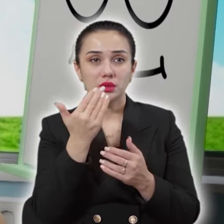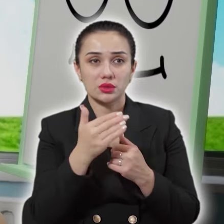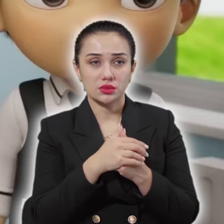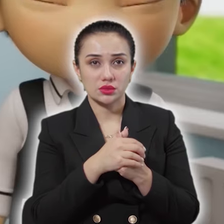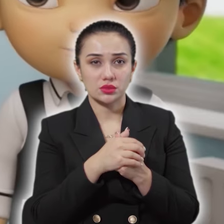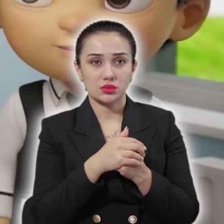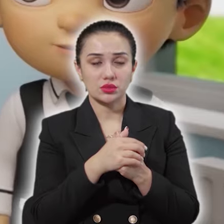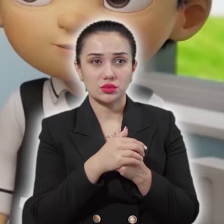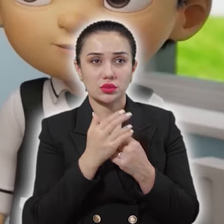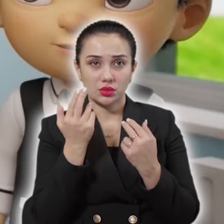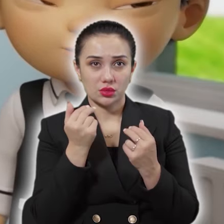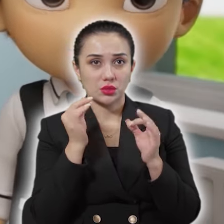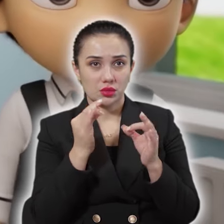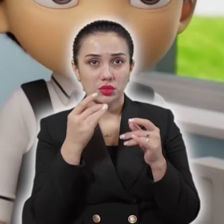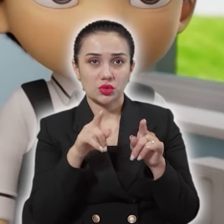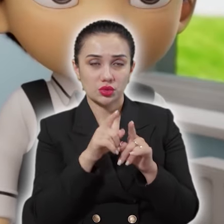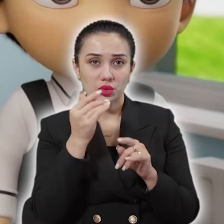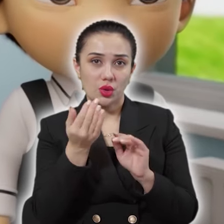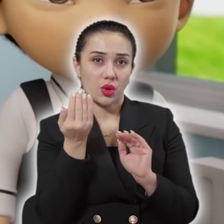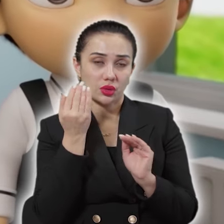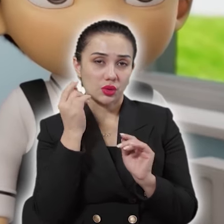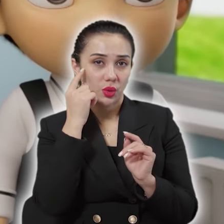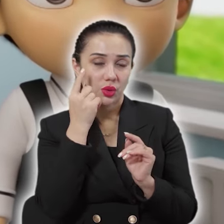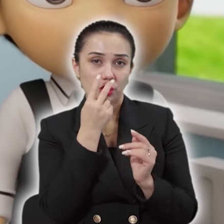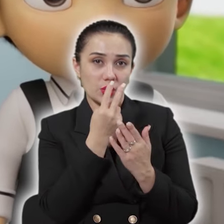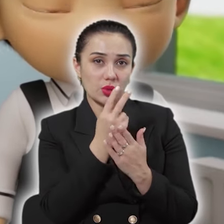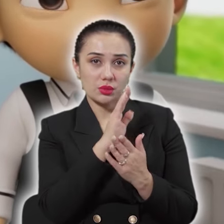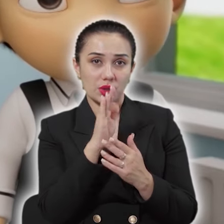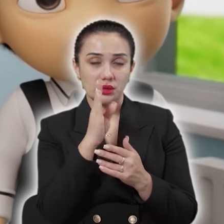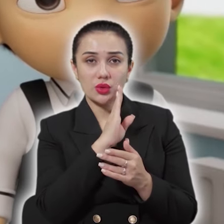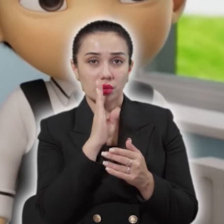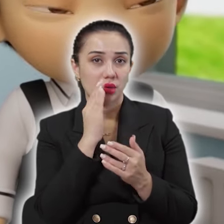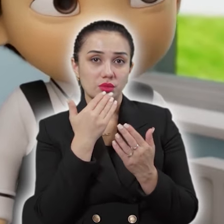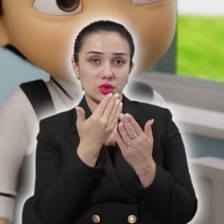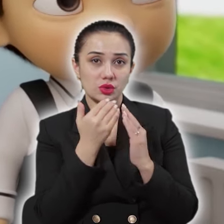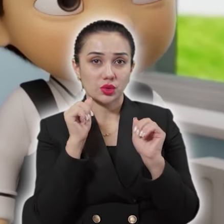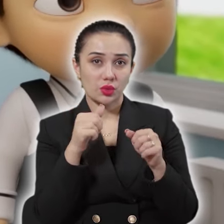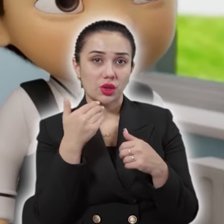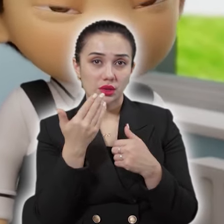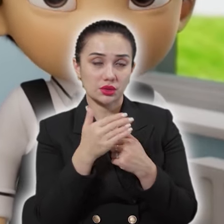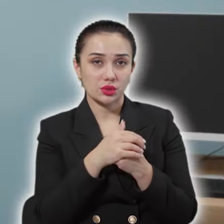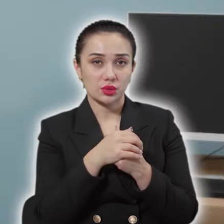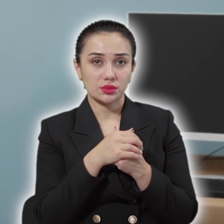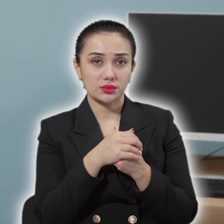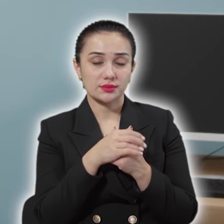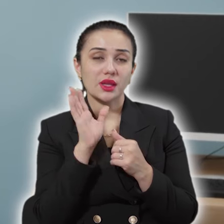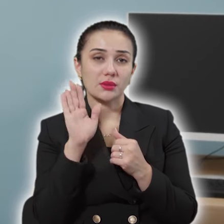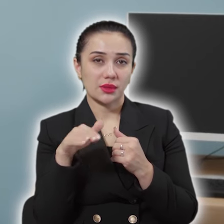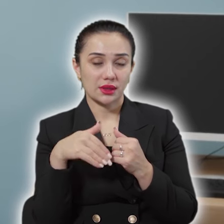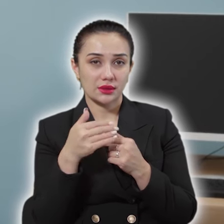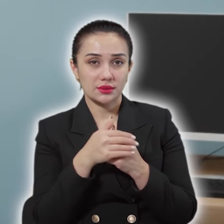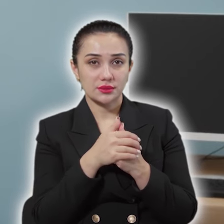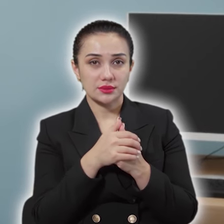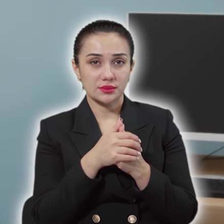so'ramadingiz? Rostdan ham. Nimaga shuni oldinroq o'ylab ko'rmadik? Onalarimizdan so'rasak bo'lar edi-ku. Ha,